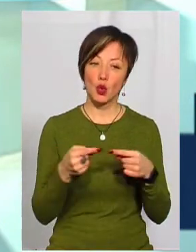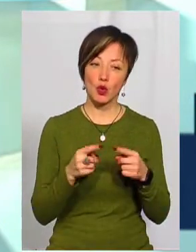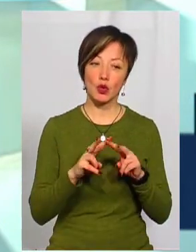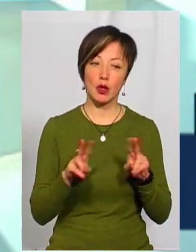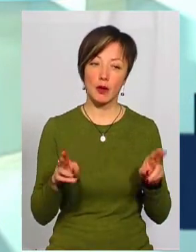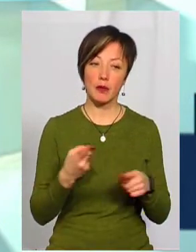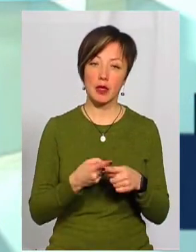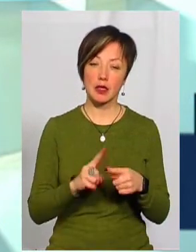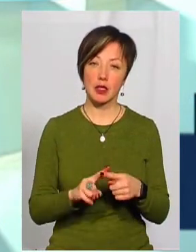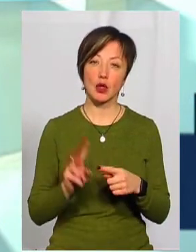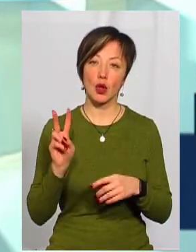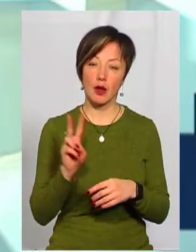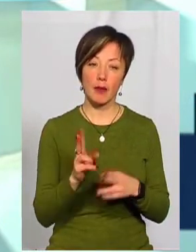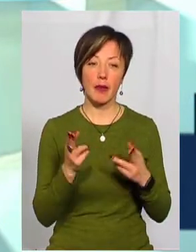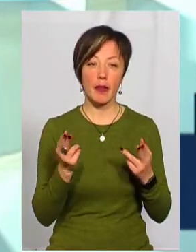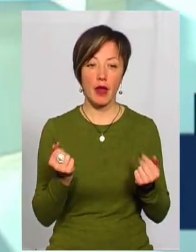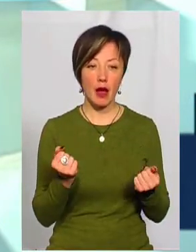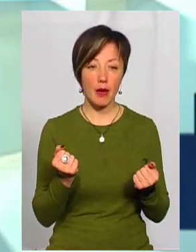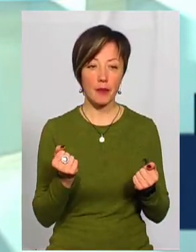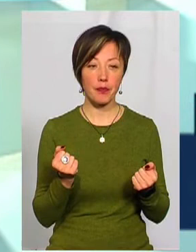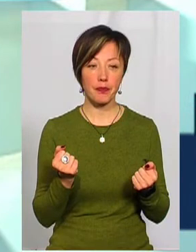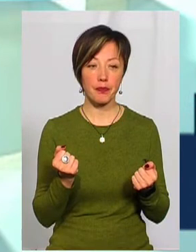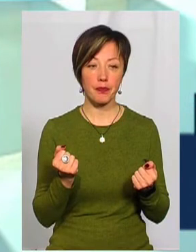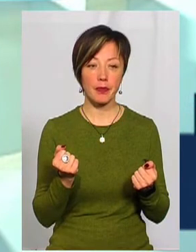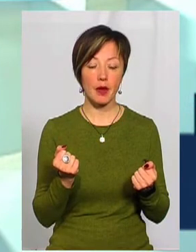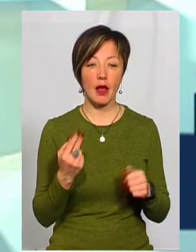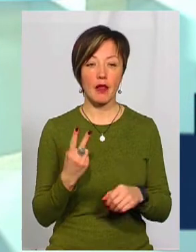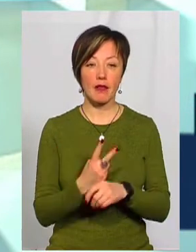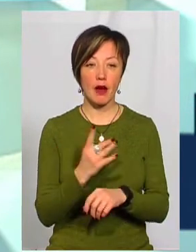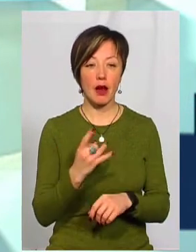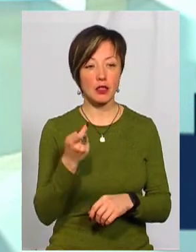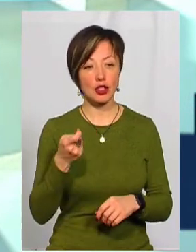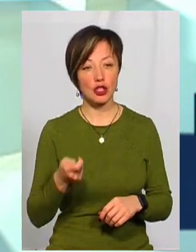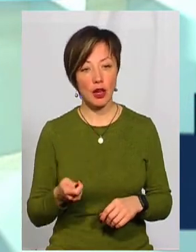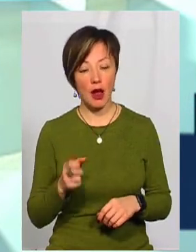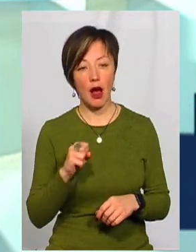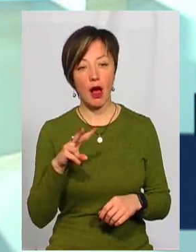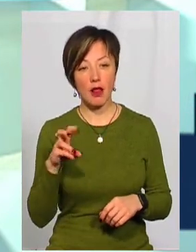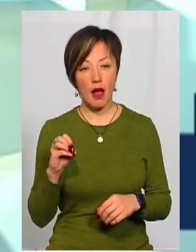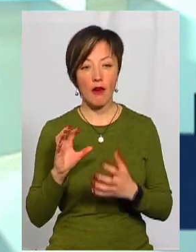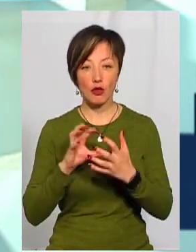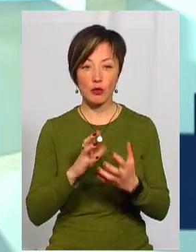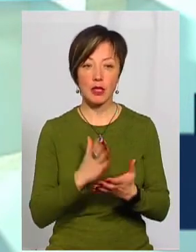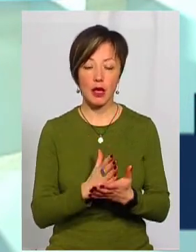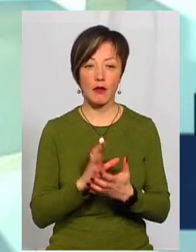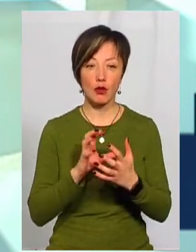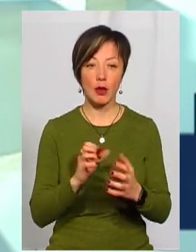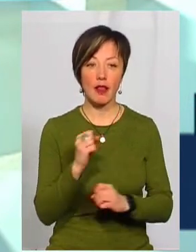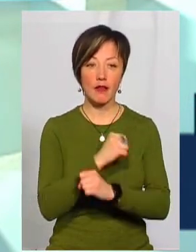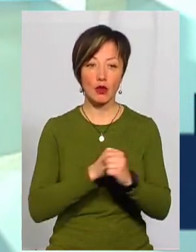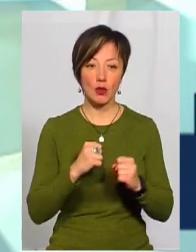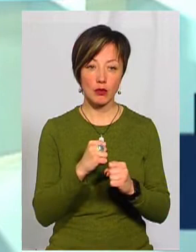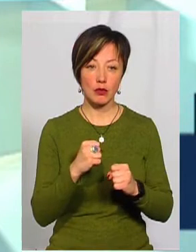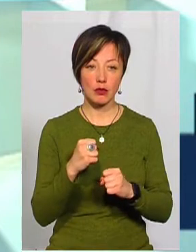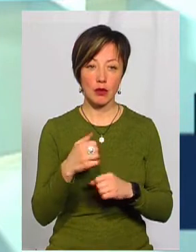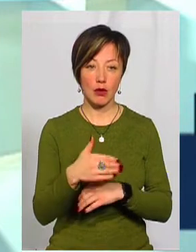ці тролейбуси. Да, вони практично в 2 рази дешевші, але ви розумієте, автобус є автобус, там стоїть двигун,